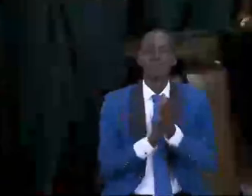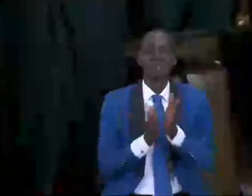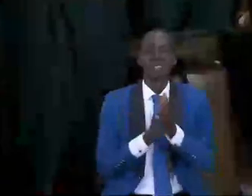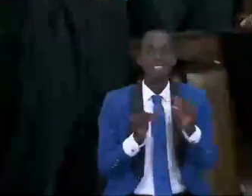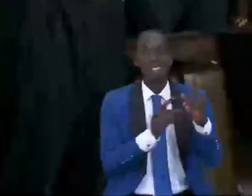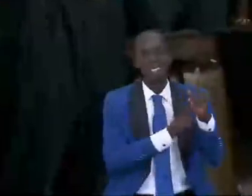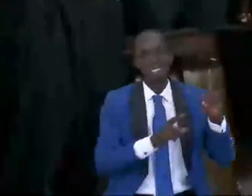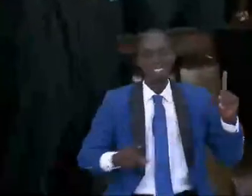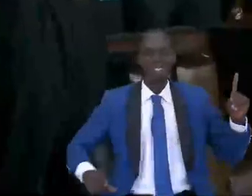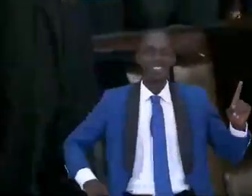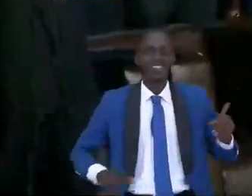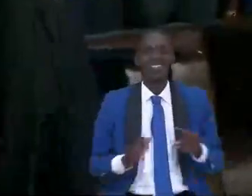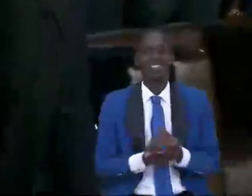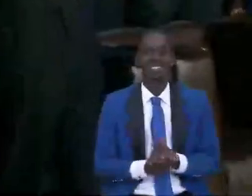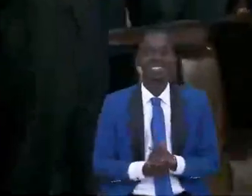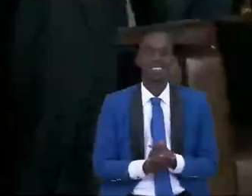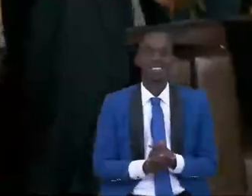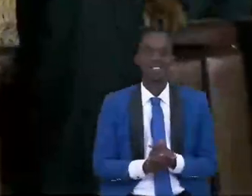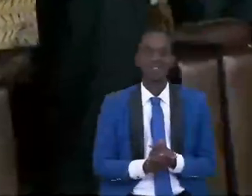Gloire à Dieu à tous.